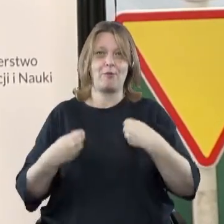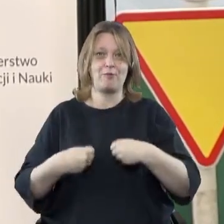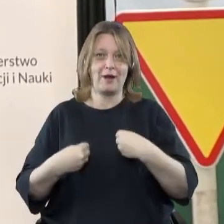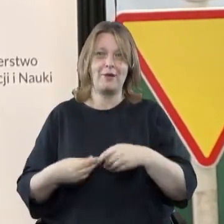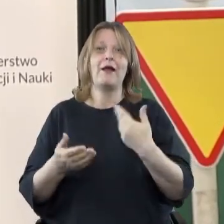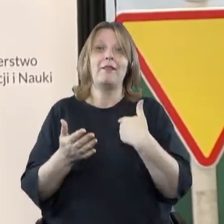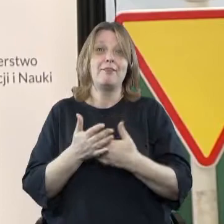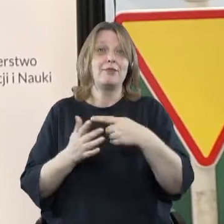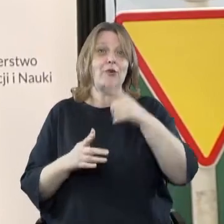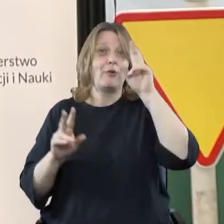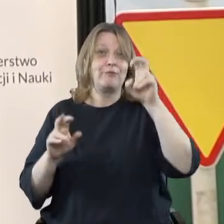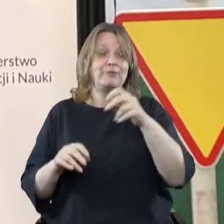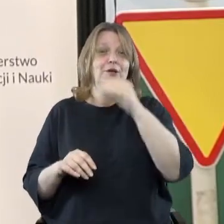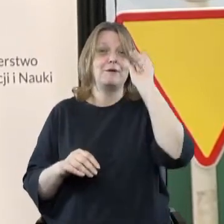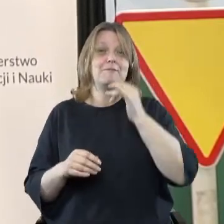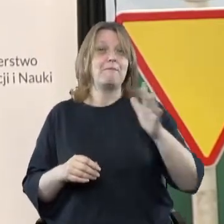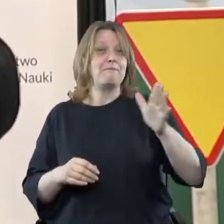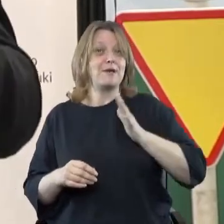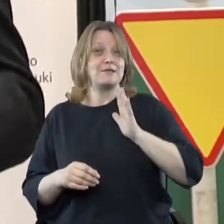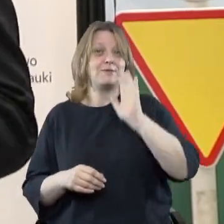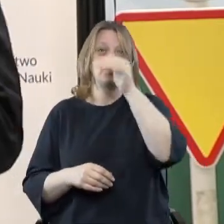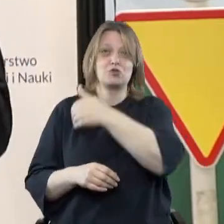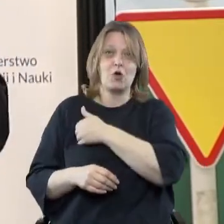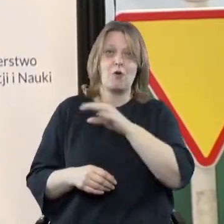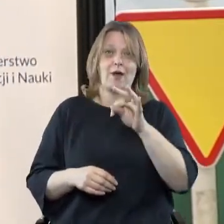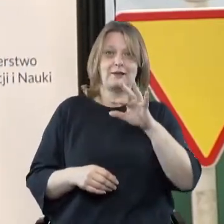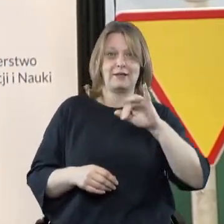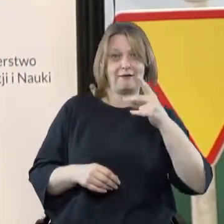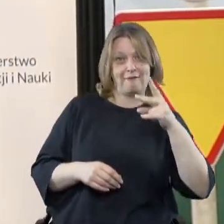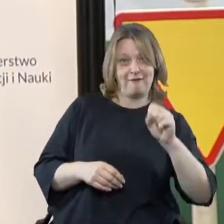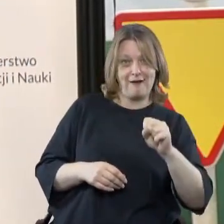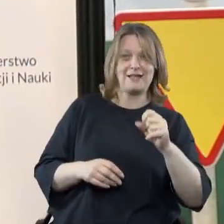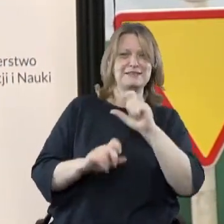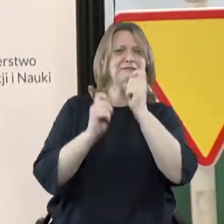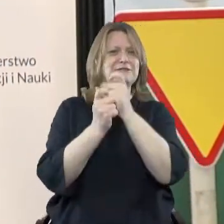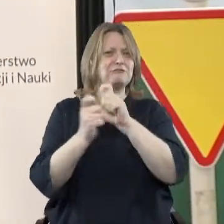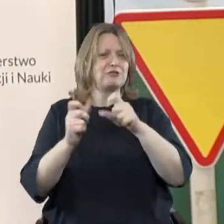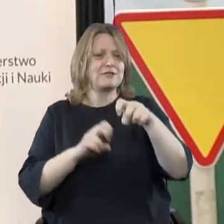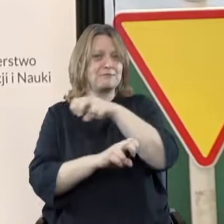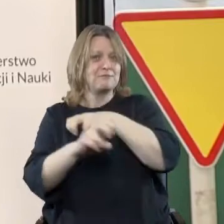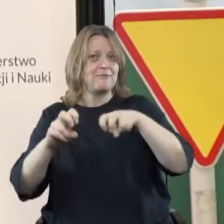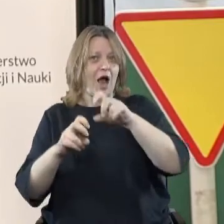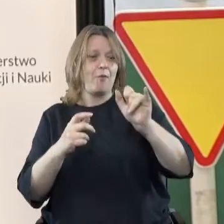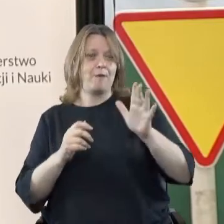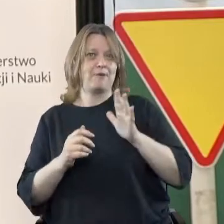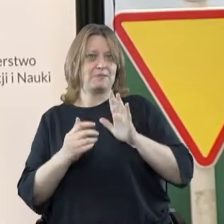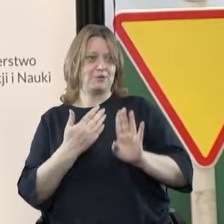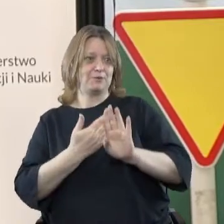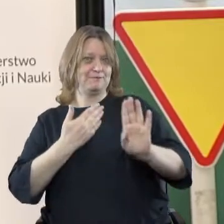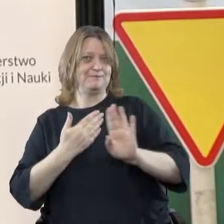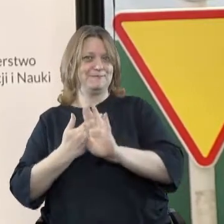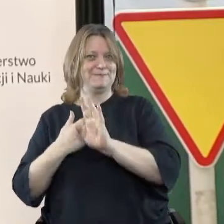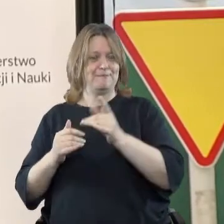Tirka. I dzisiaj ten krokodyl będzie się gdzieś tutaj cały czas przemieszczał wśród nas, ale powtarzam, bardzo bezpieczny krokodyl, bo o bezpieczeństwo